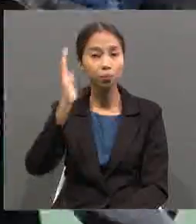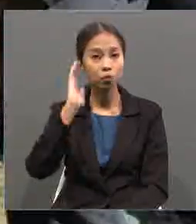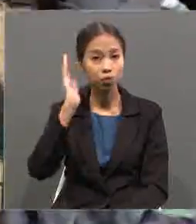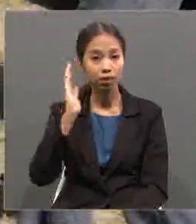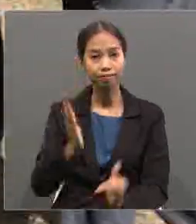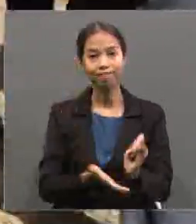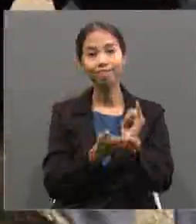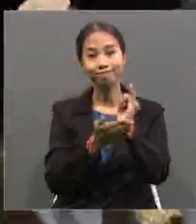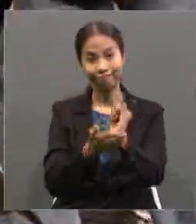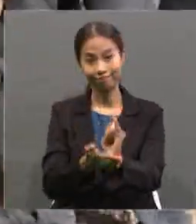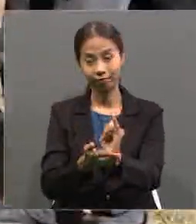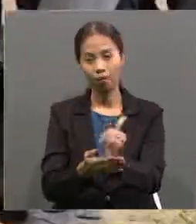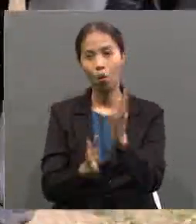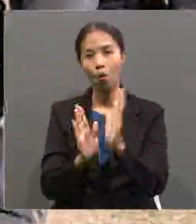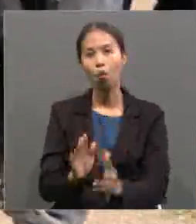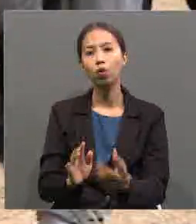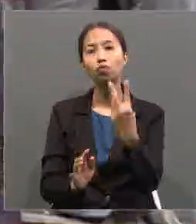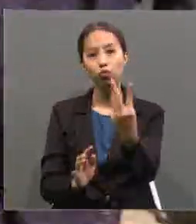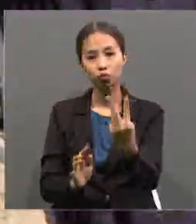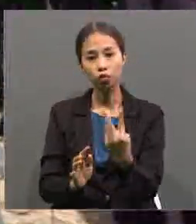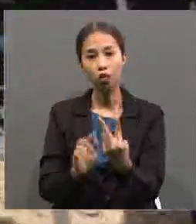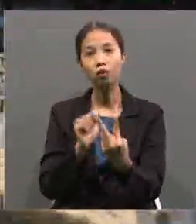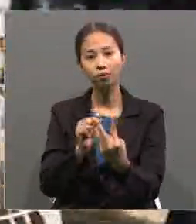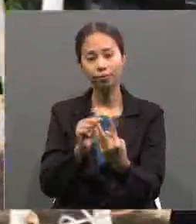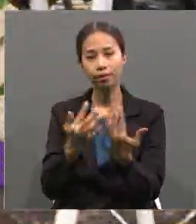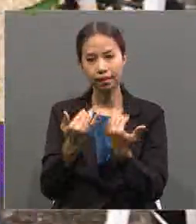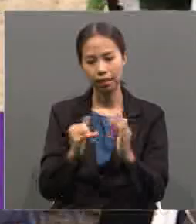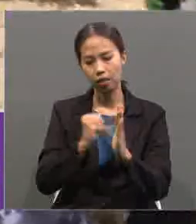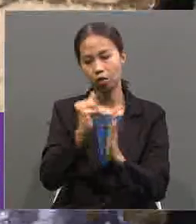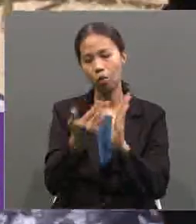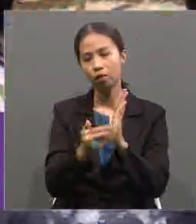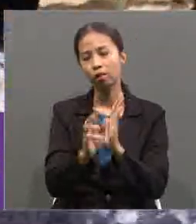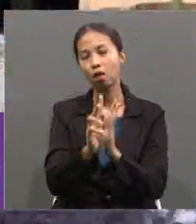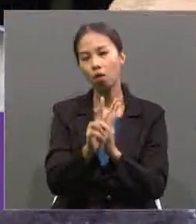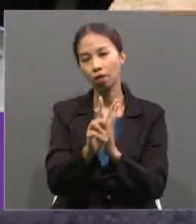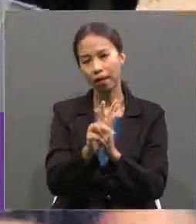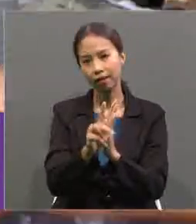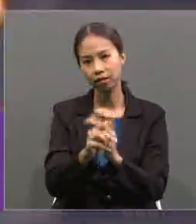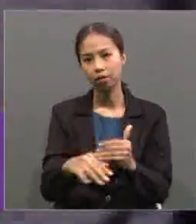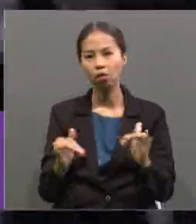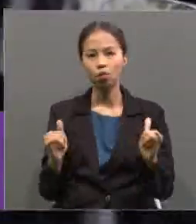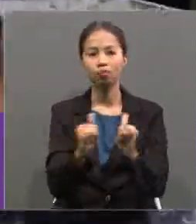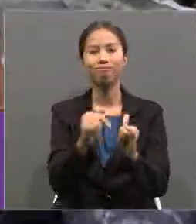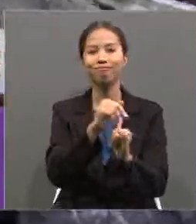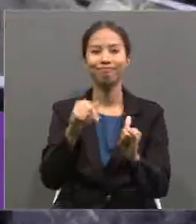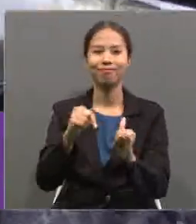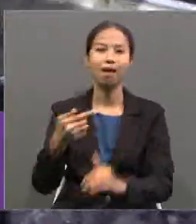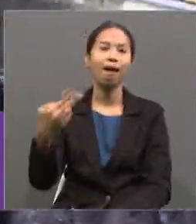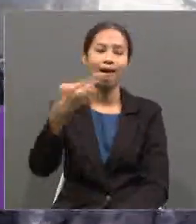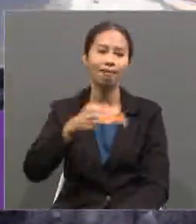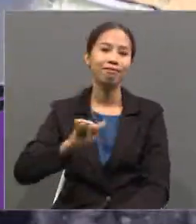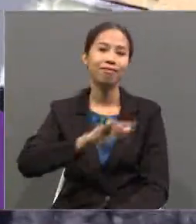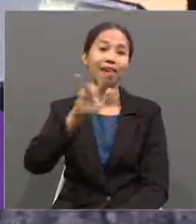รสำและนายพิชิตนาจันทร์ 2แรงงานชาวอำเภอหนองสองห้องจังหวัดขอนแก่นค่ะทั้งคู่เนี่ยเป็นญาติกันไปทำงานที่